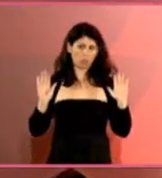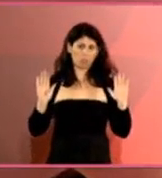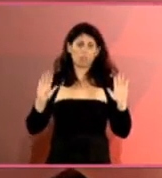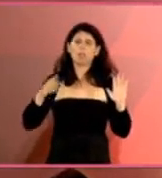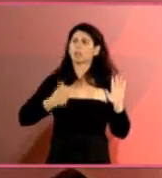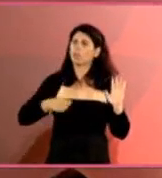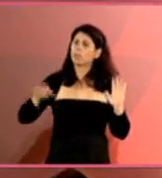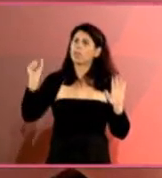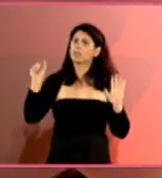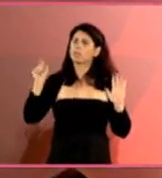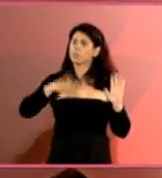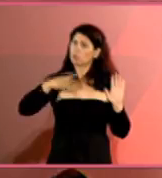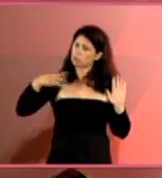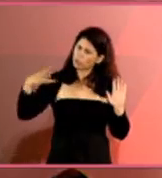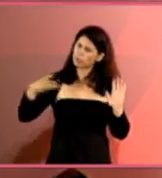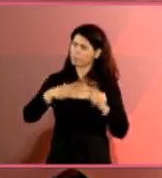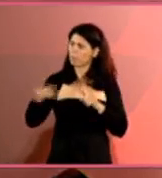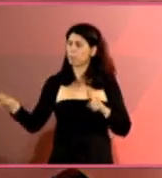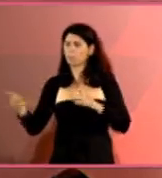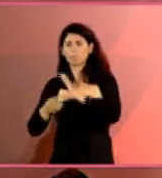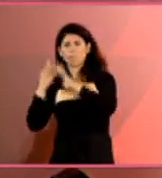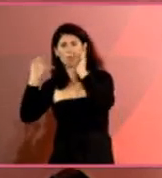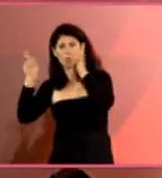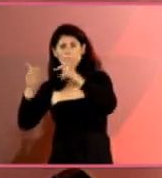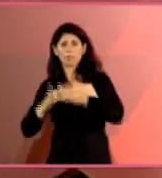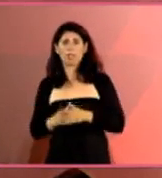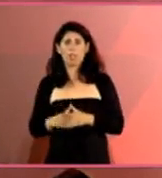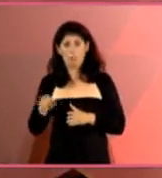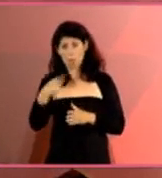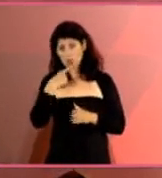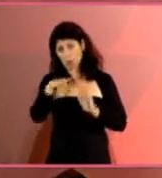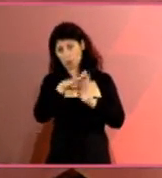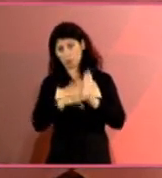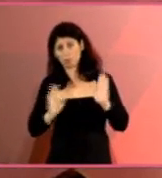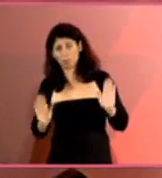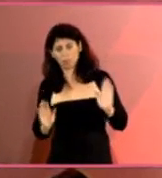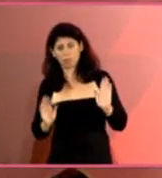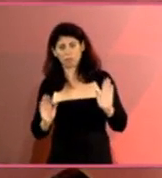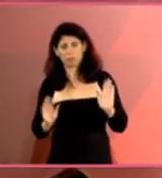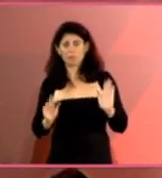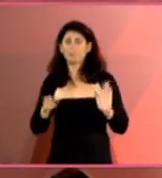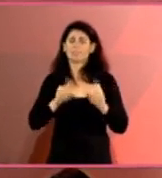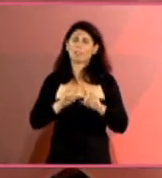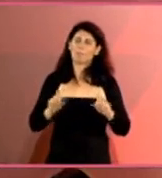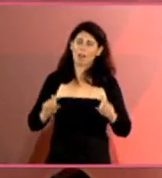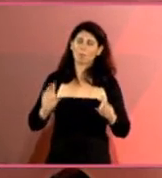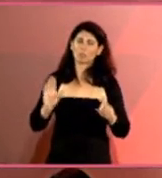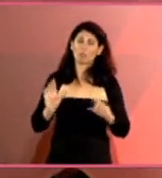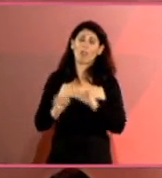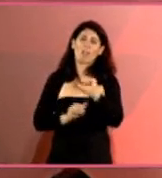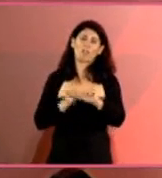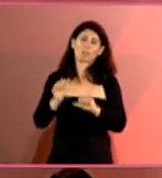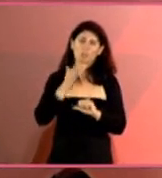δεν συμφωνείτε με το ΣΥΡΙΖΑ, πηγαίνετε στη Νέα Δημοκρατία. Αυτό λέει το σύστημα. Τα πράγματα όμως